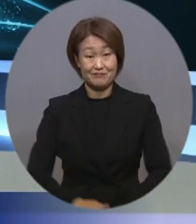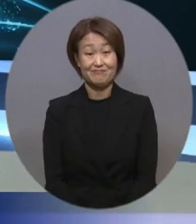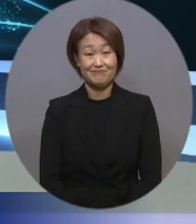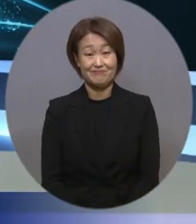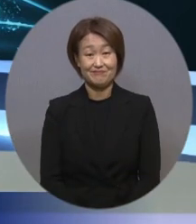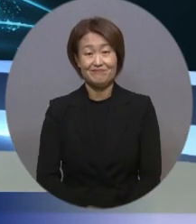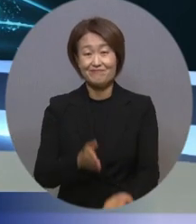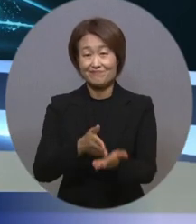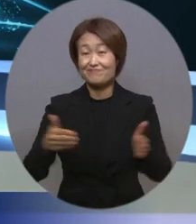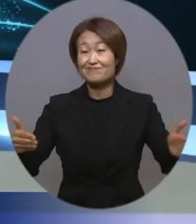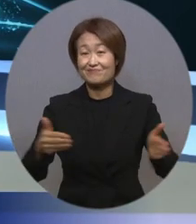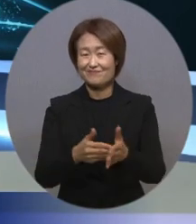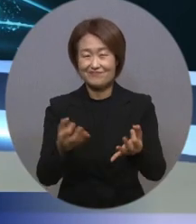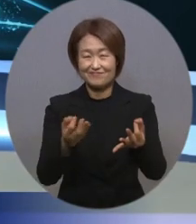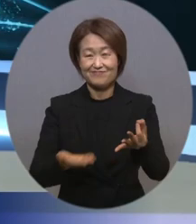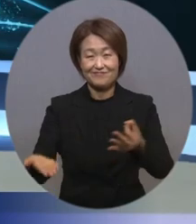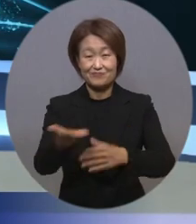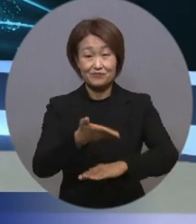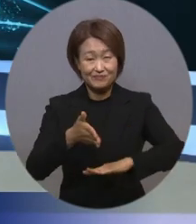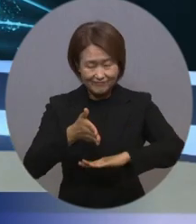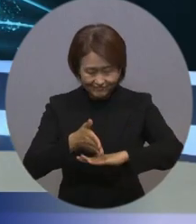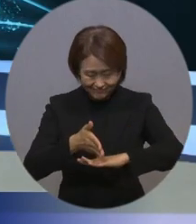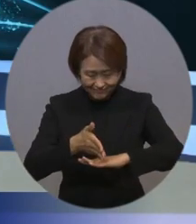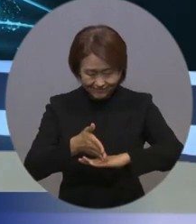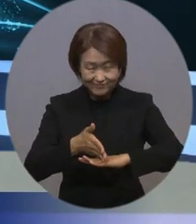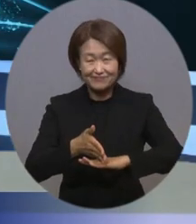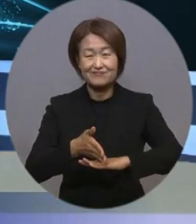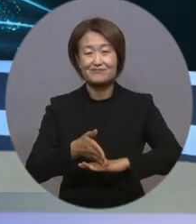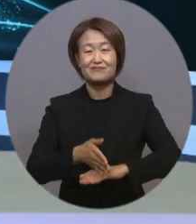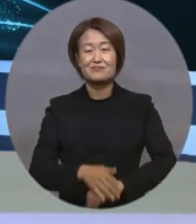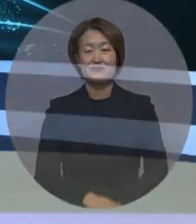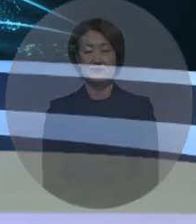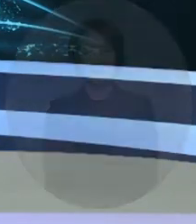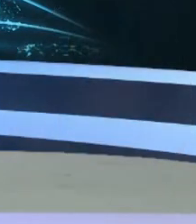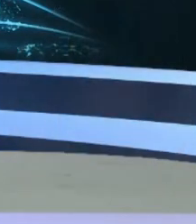복지tv 뉴스를 마칩니다 시청해주신 여러분 고맙습니다